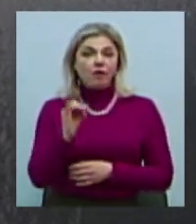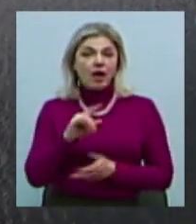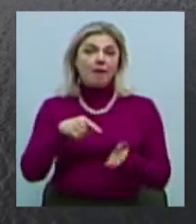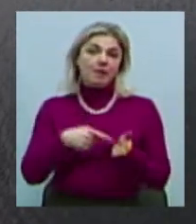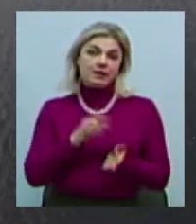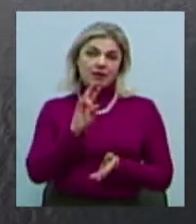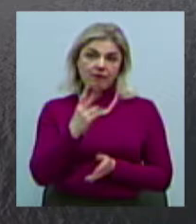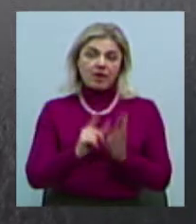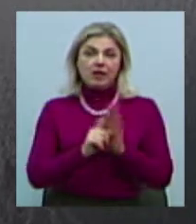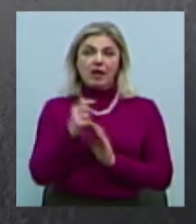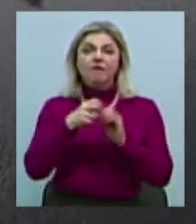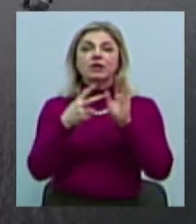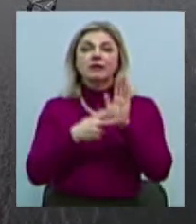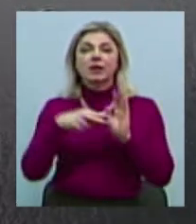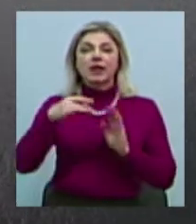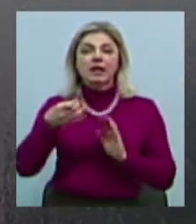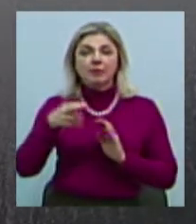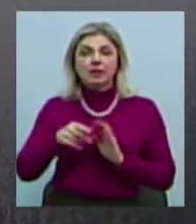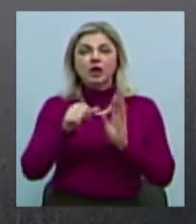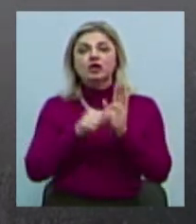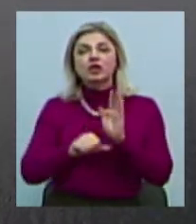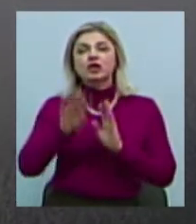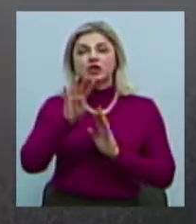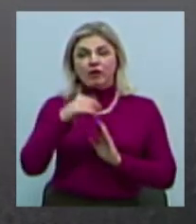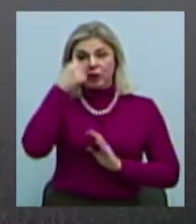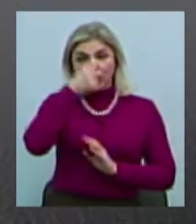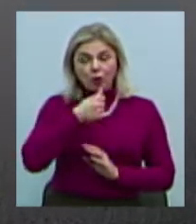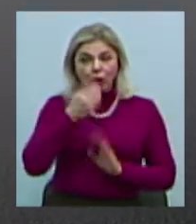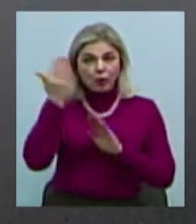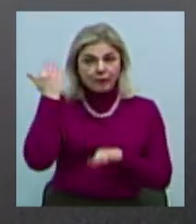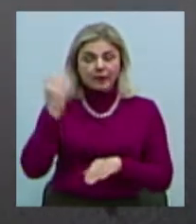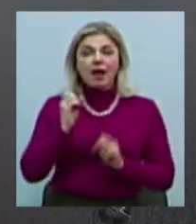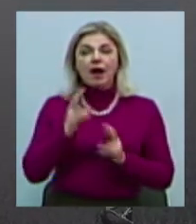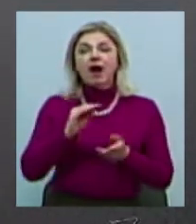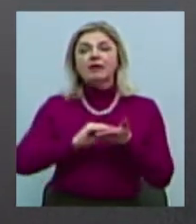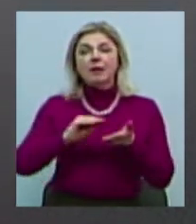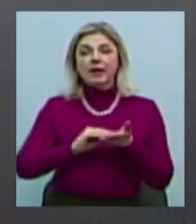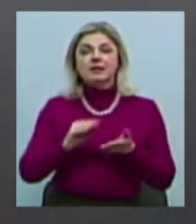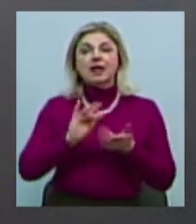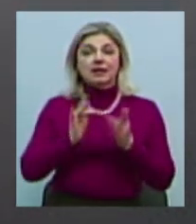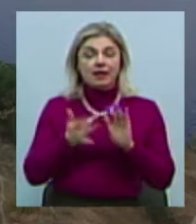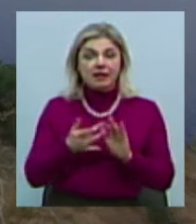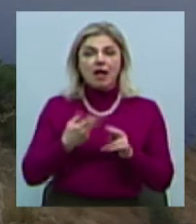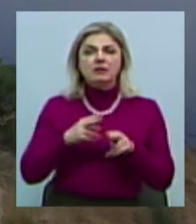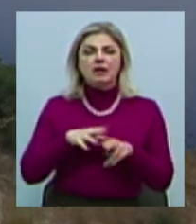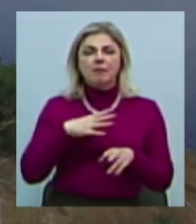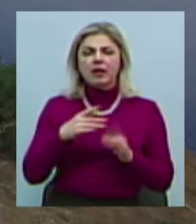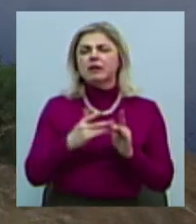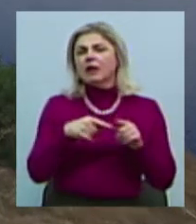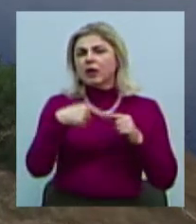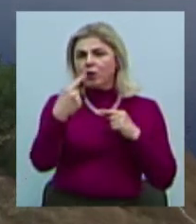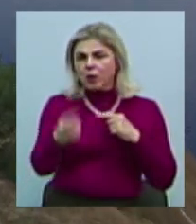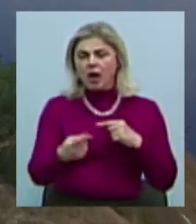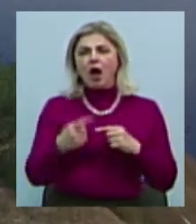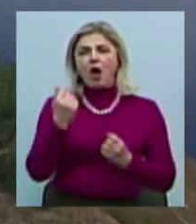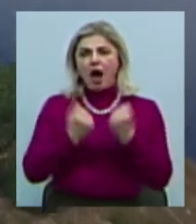експлуатацію 18 липня 1964 року. Як вказано у Вікіпедії, на той момент це був найдовший в СРСР автодорожній